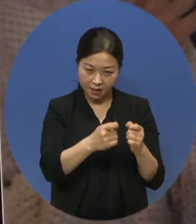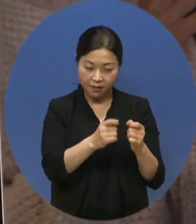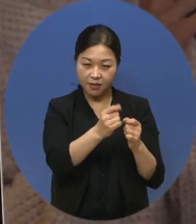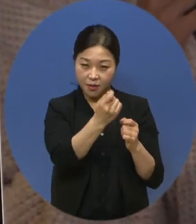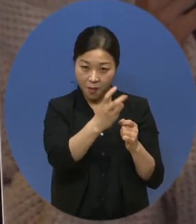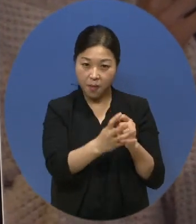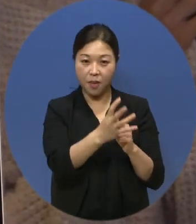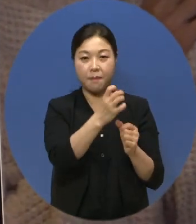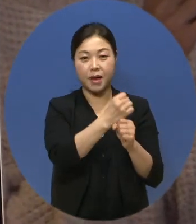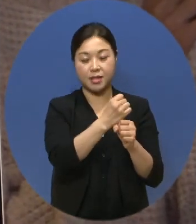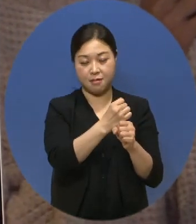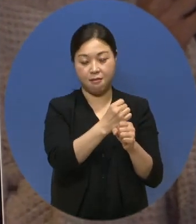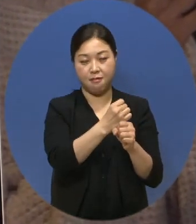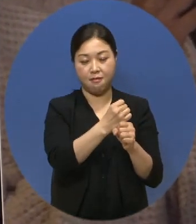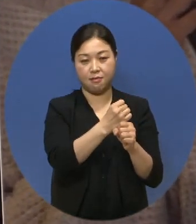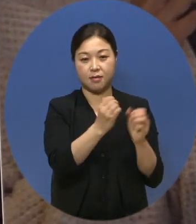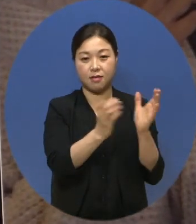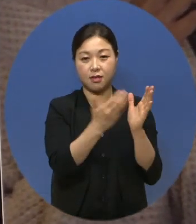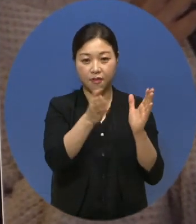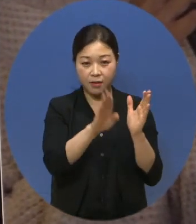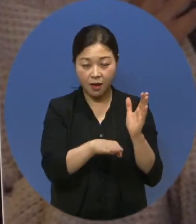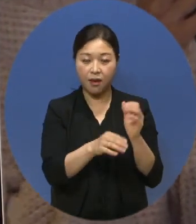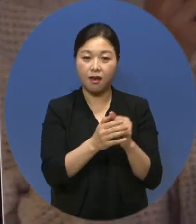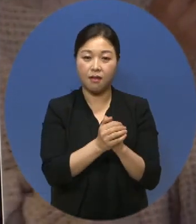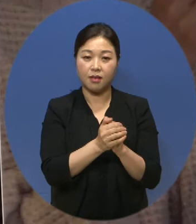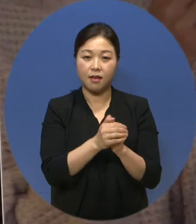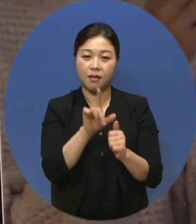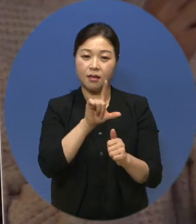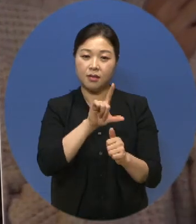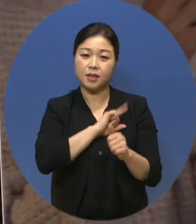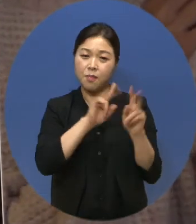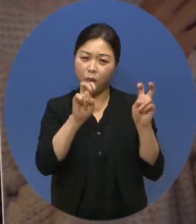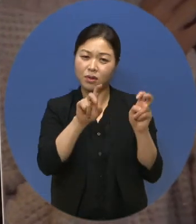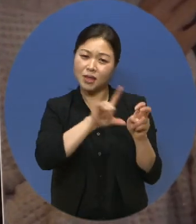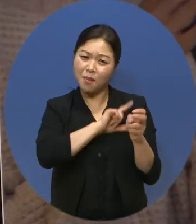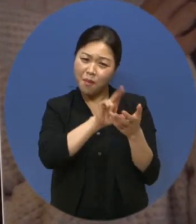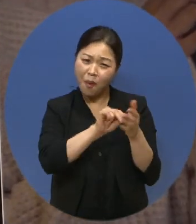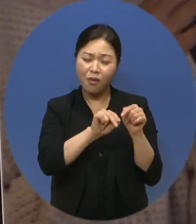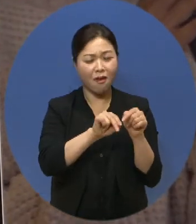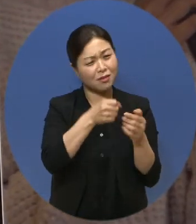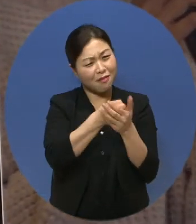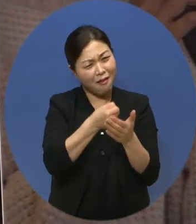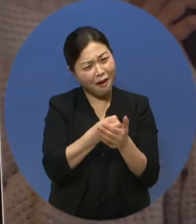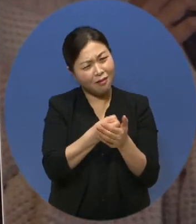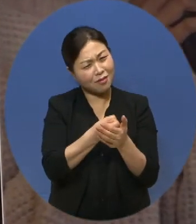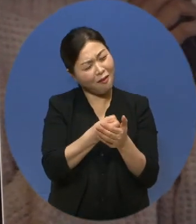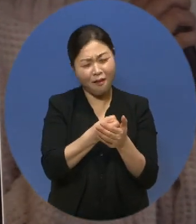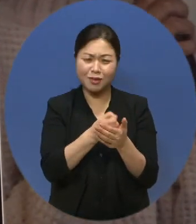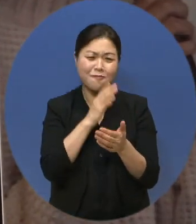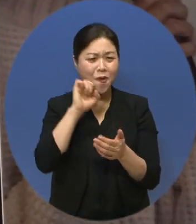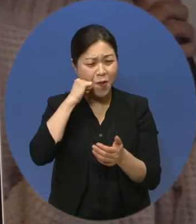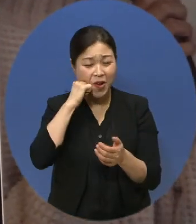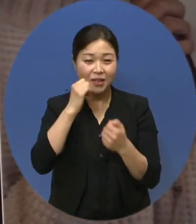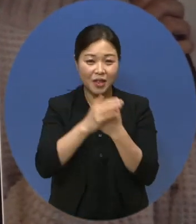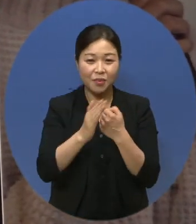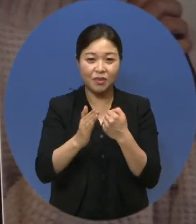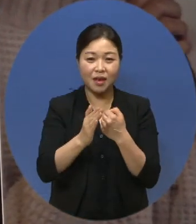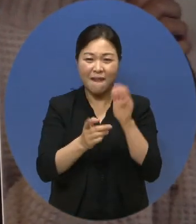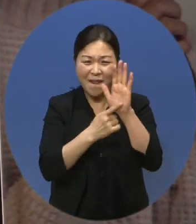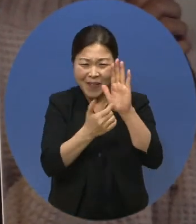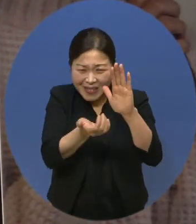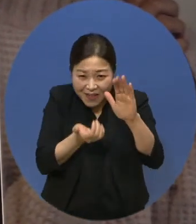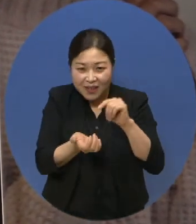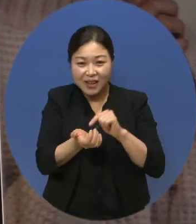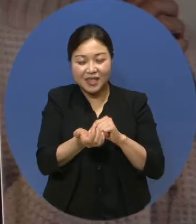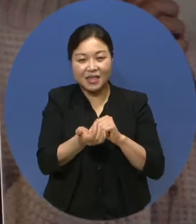찍었었는데 그때마다 제목을 잘 못 정했어요. 그러니까 너무 어려워가지고 상영 직전까지 고민해서 막 전날에